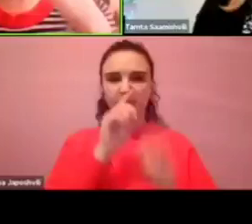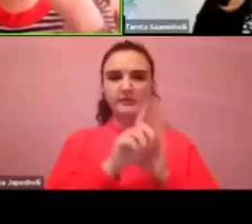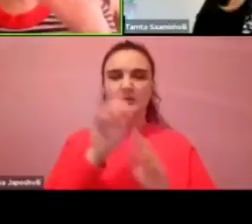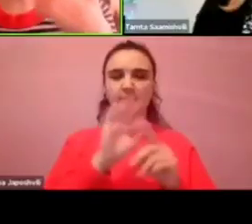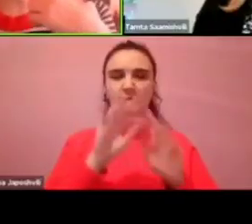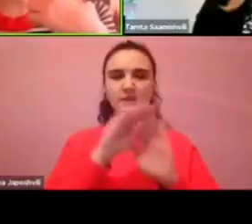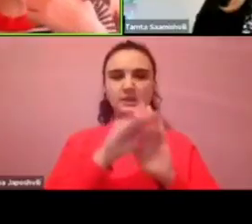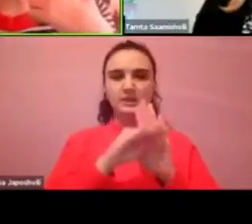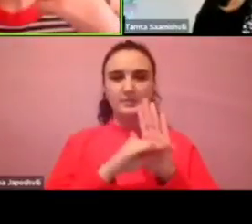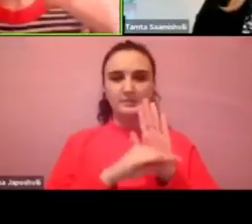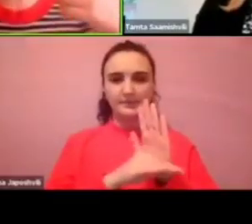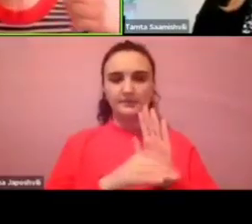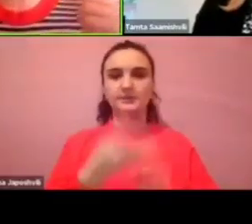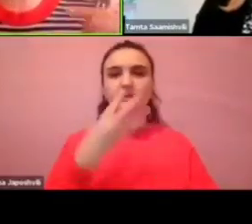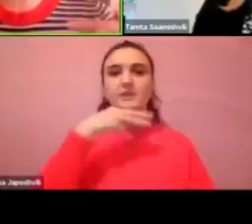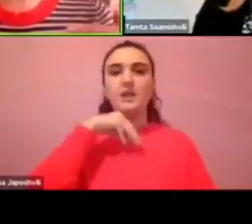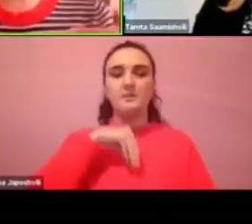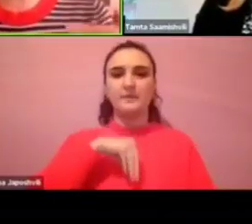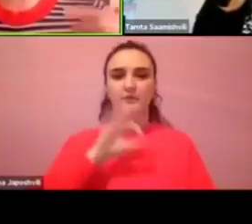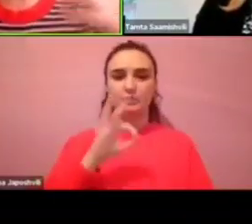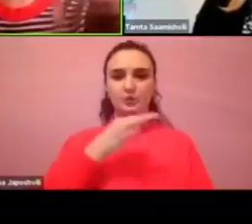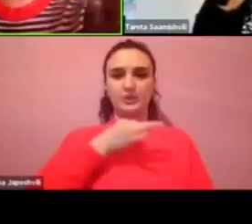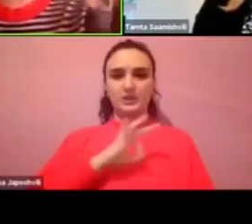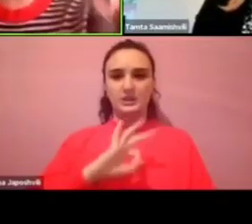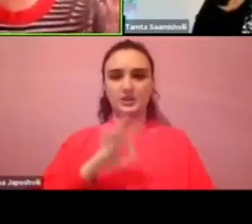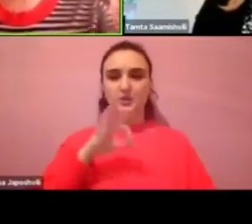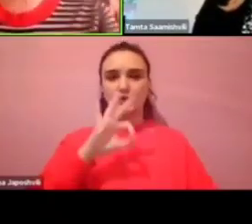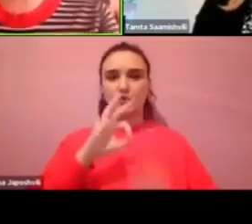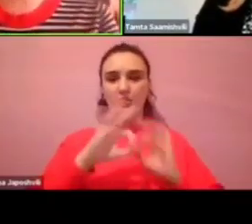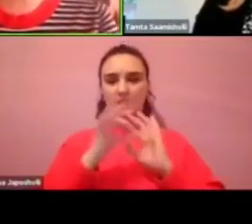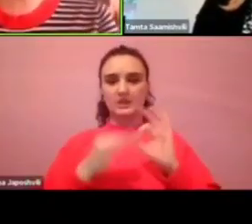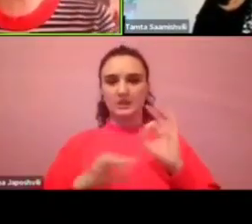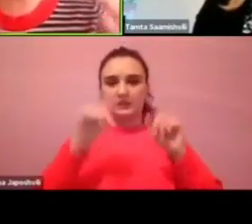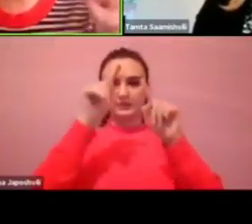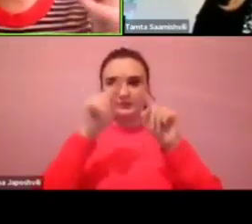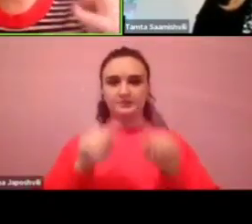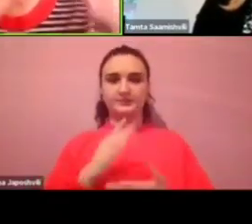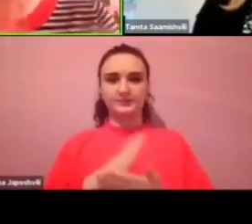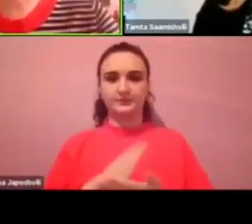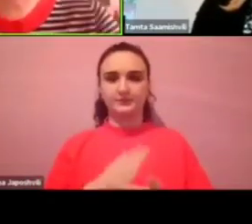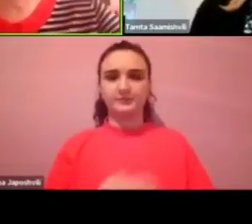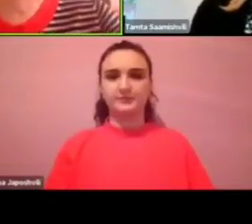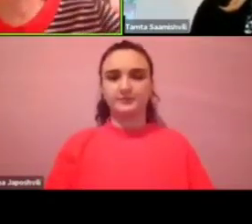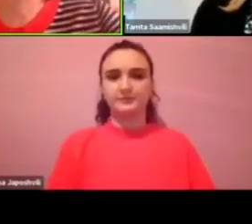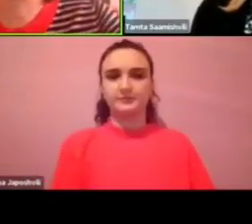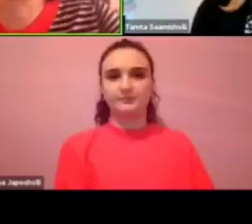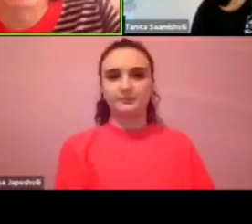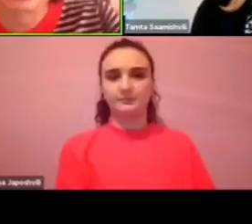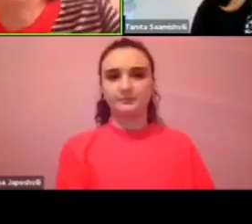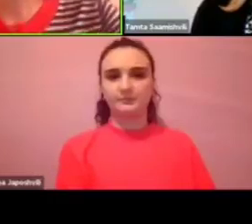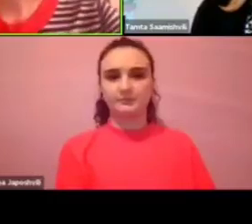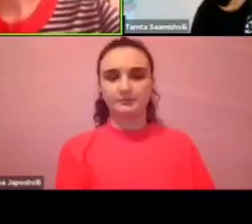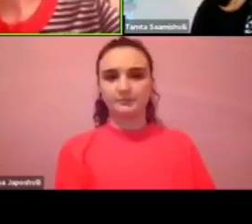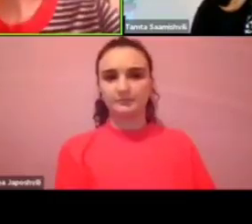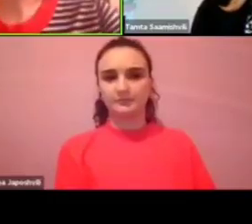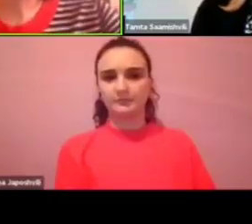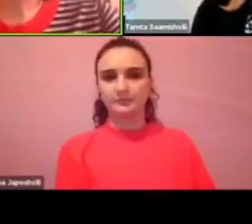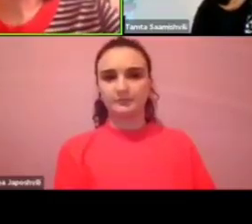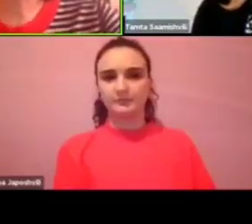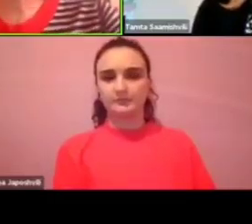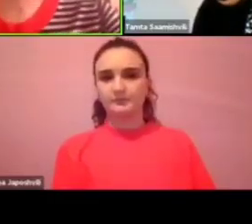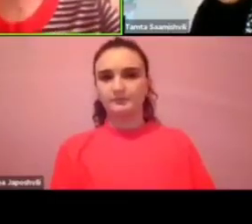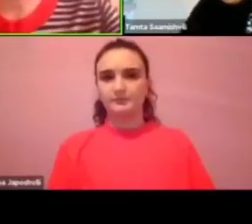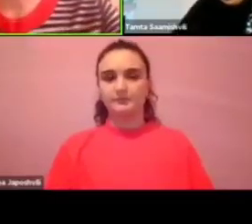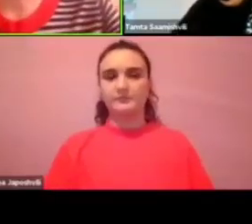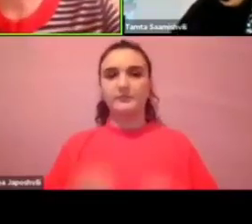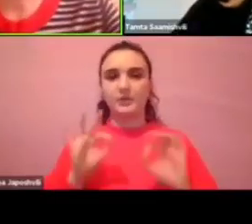სისტემა საყლაპავიდან და სწორ ნაწლავამდე არის მოფენილი, ეს ამოფენილი მთელ საჭმლის მომნელებელ სისტემაში. სწორედ აი